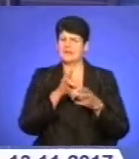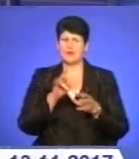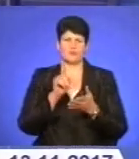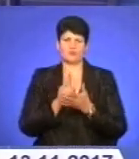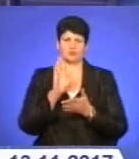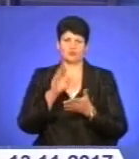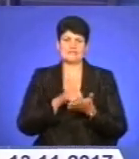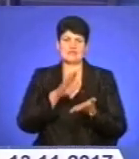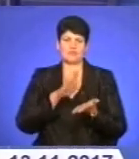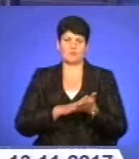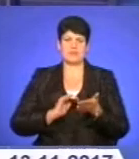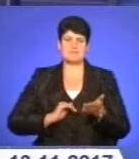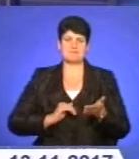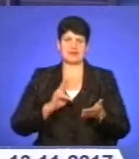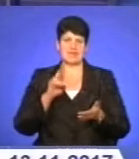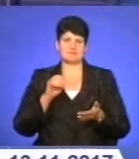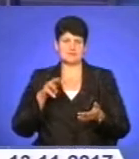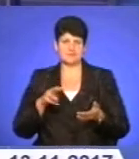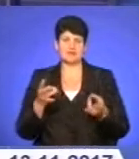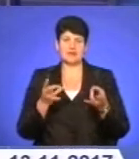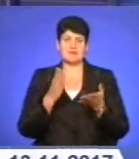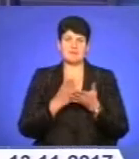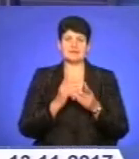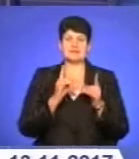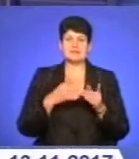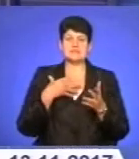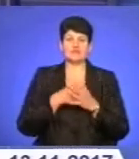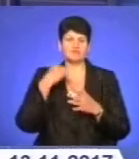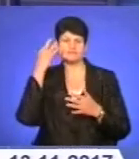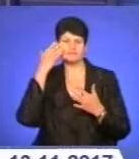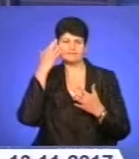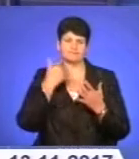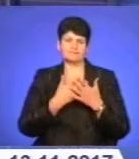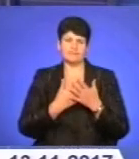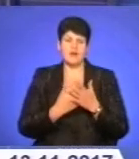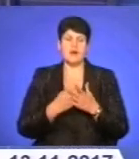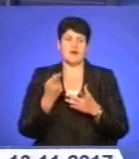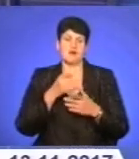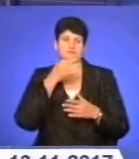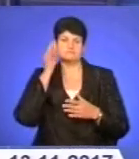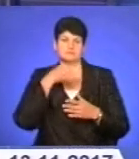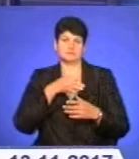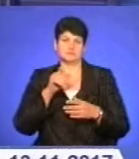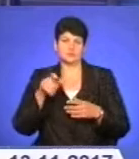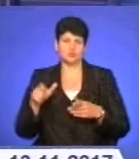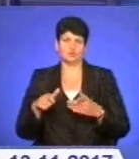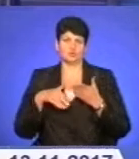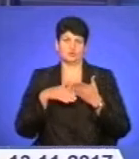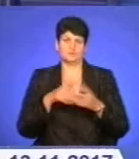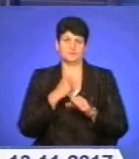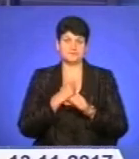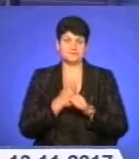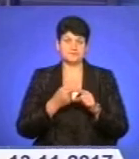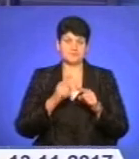бути зареєстрованим підприємцем, достатньо мати власну бізнес-ідею. А досвідчені експерти допоможуть втілити її у життя. Для того, щоб